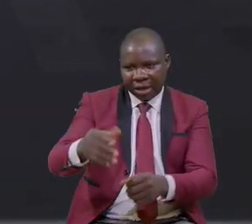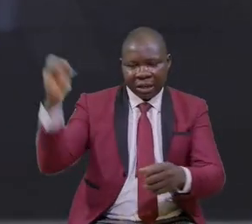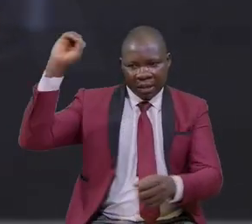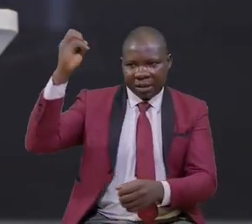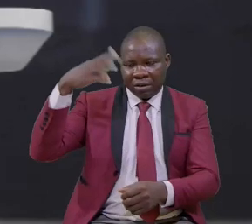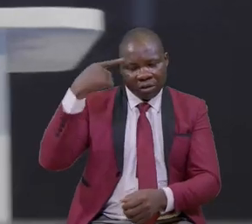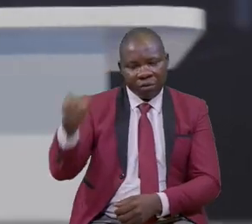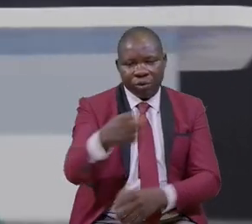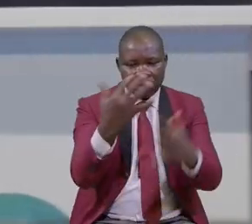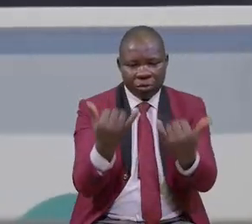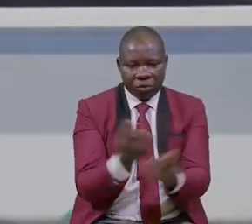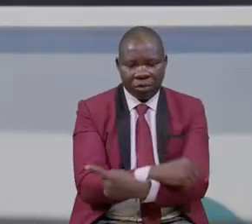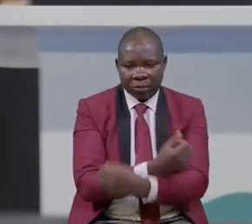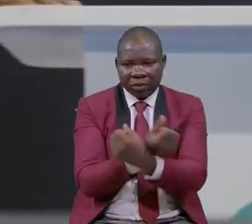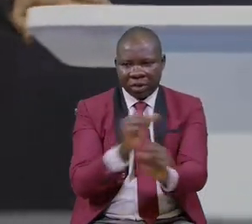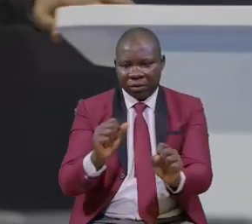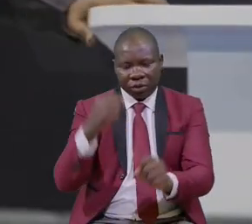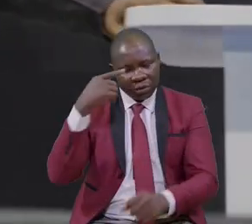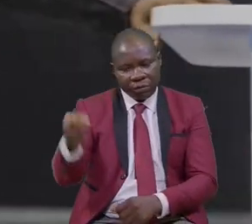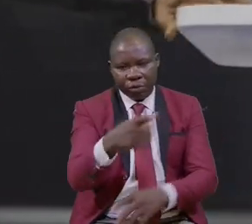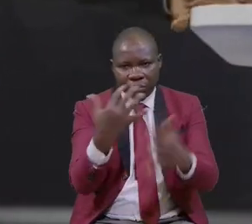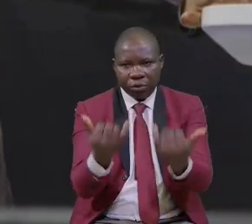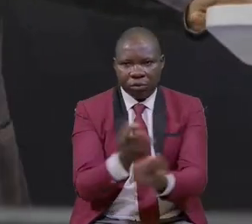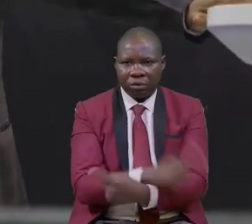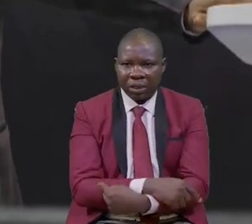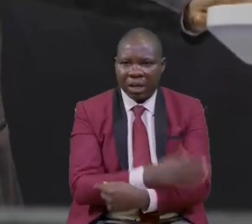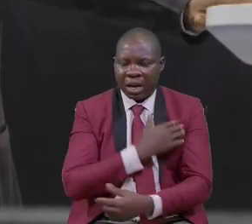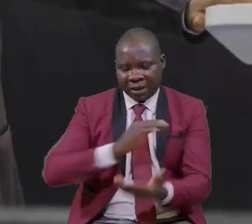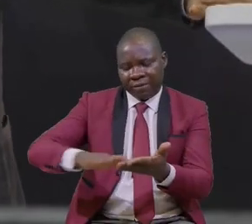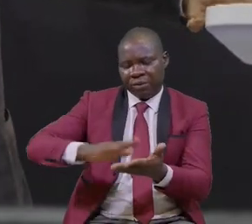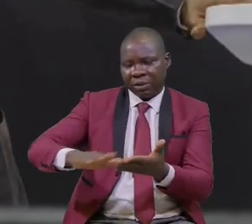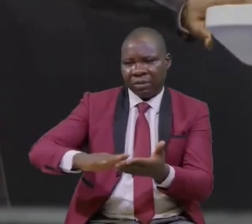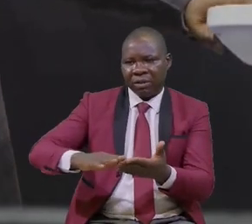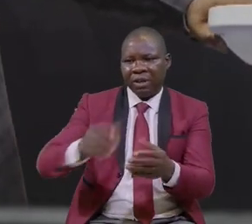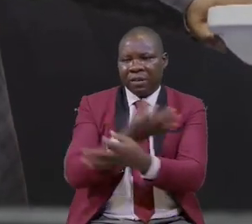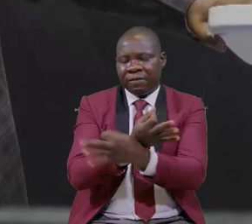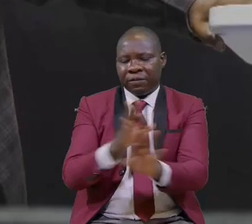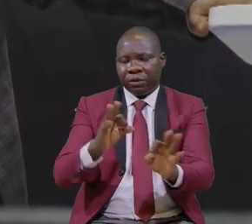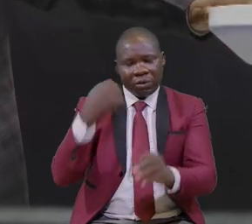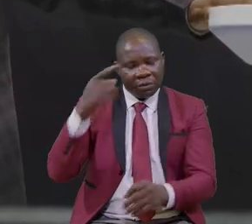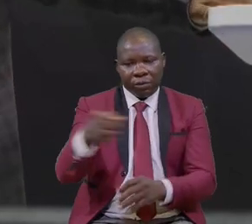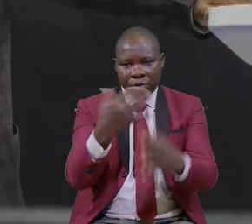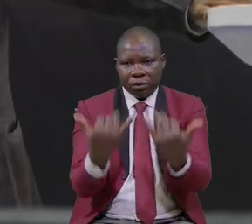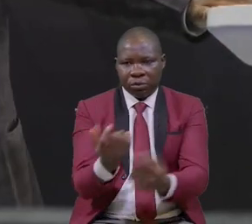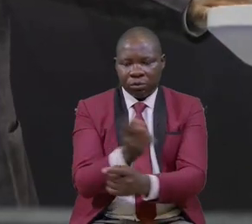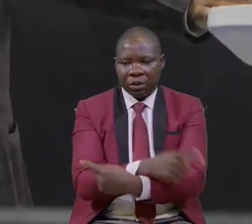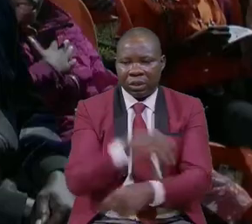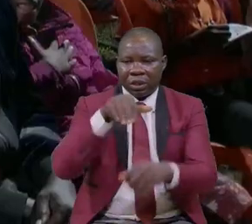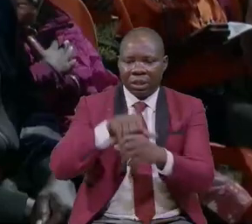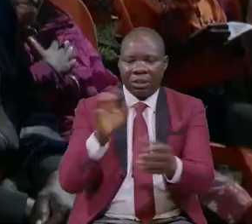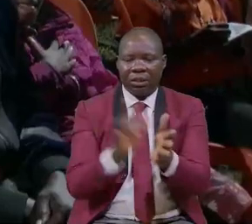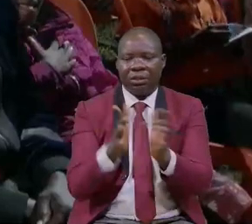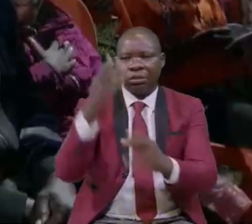grâce pour toi aujourd'hui. Le salut pour toi aujourd'hui. et le pardon, la libération pour toi aujourd'hui au nom